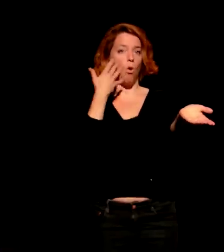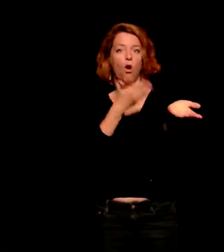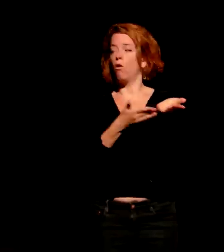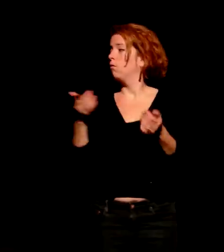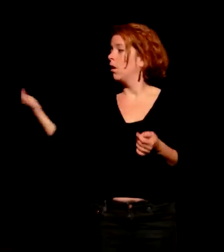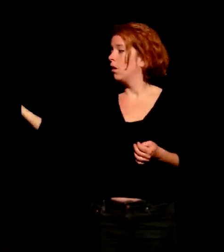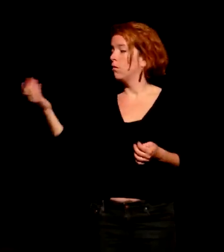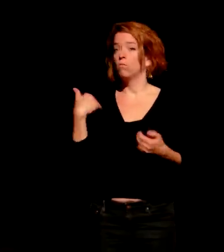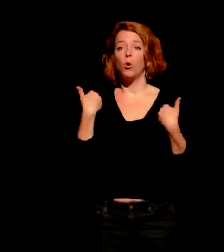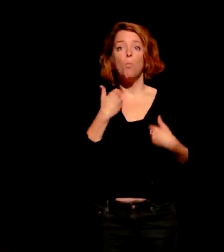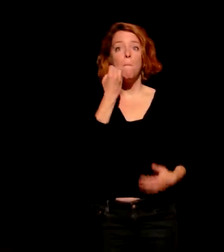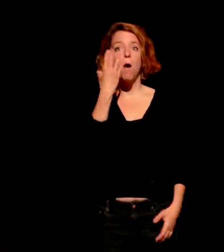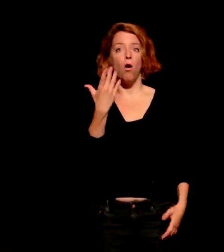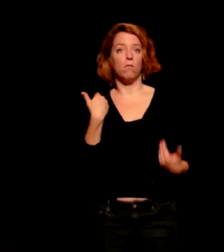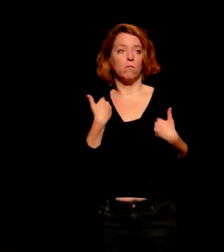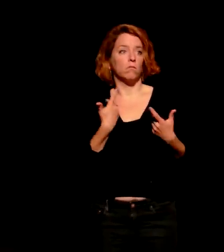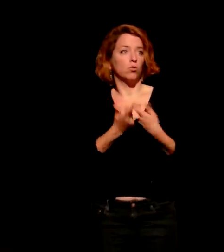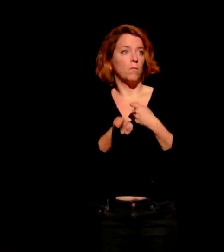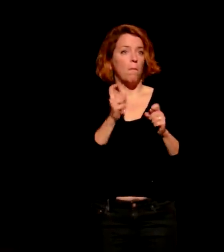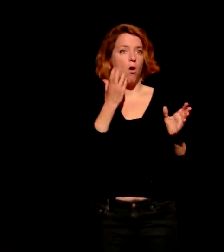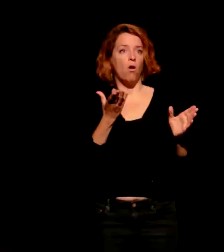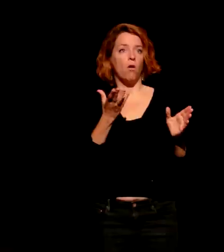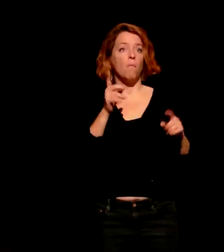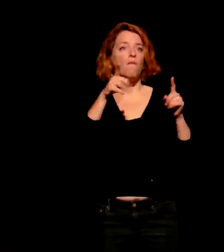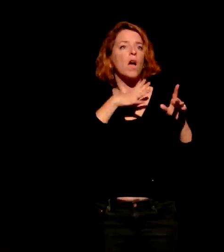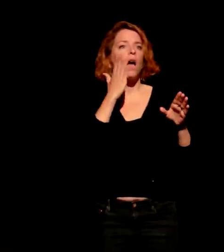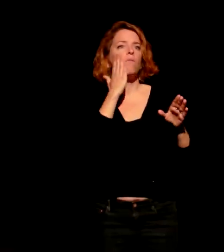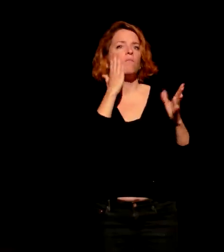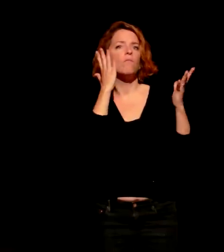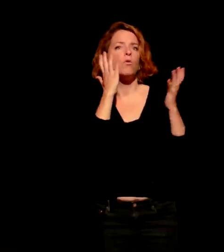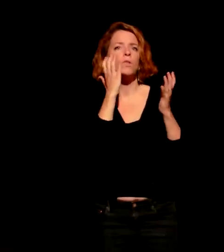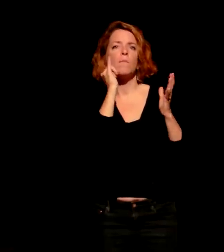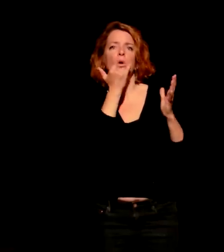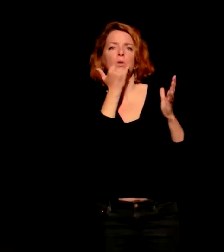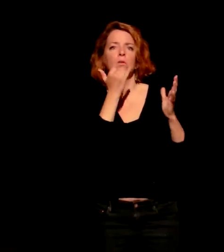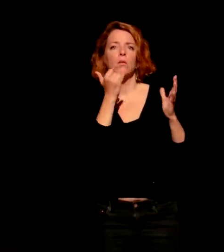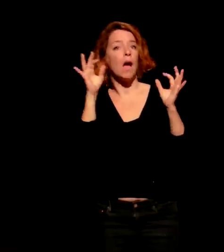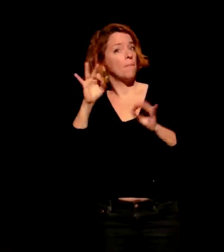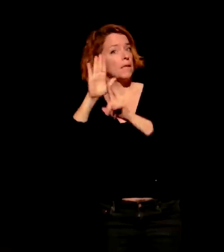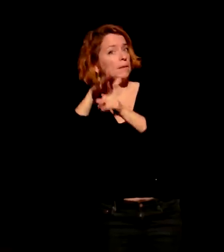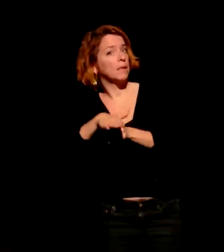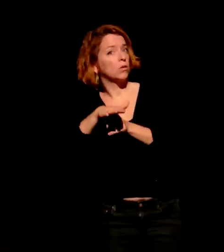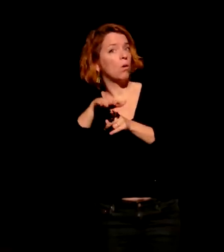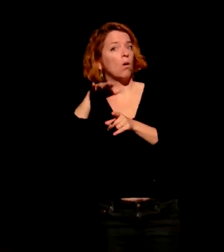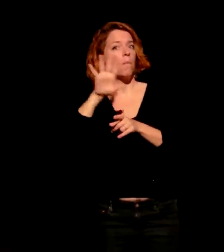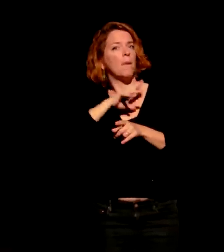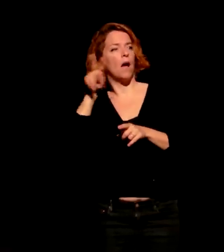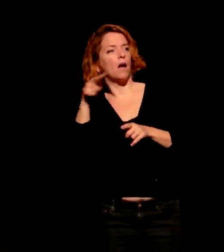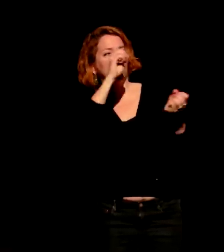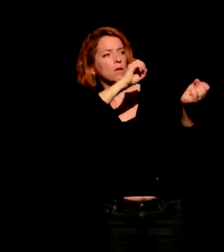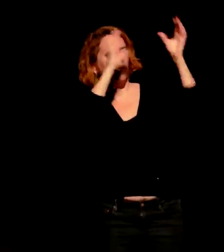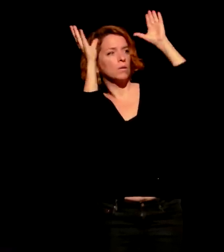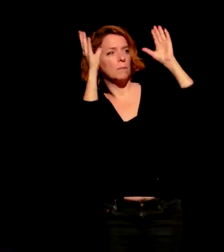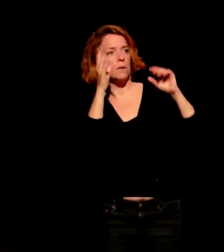Moi, je suis pas blanc. Y a des gens qui sont mat de peau et qui pourtant sont pas discriminés, mais ils sont pensés comme blancs. En fait, blanc,